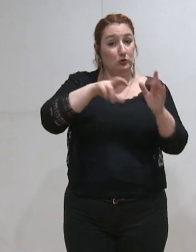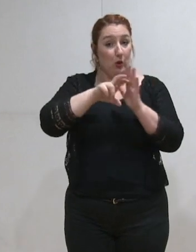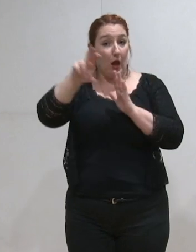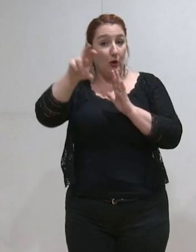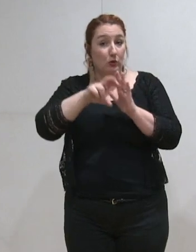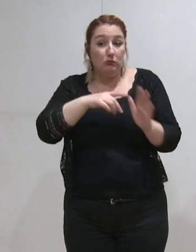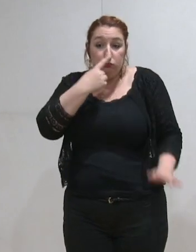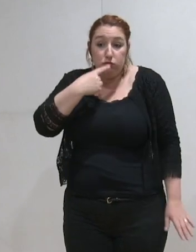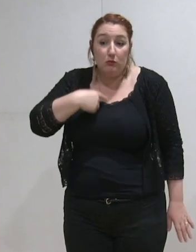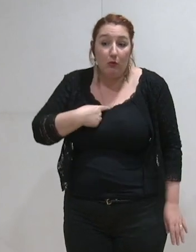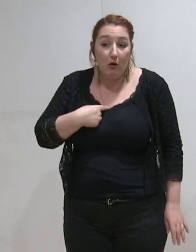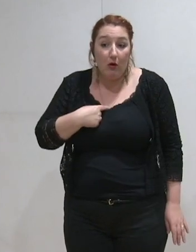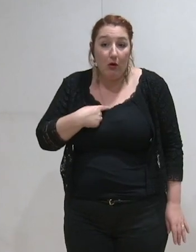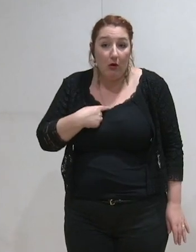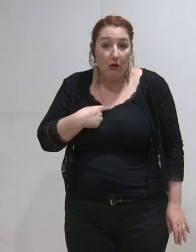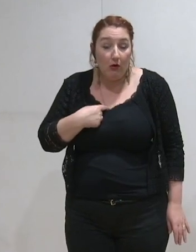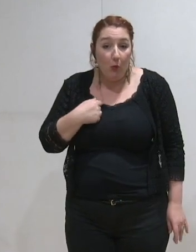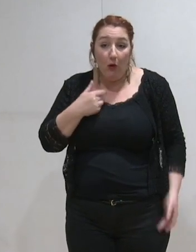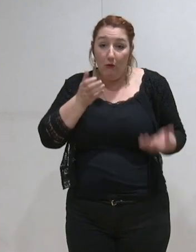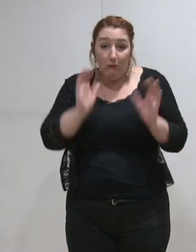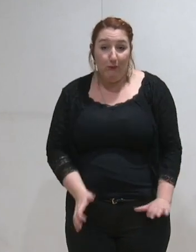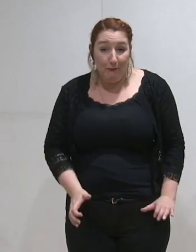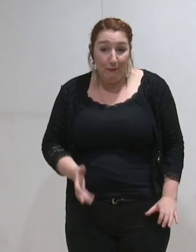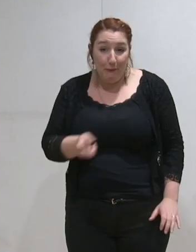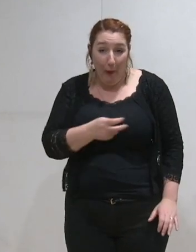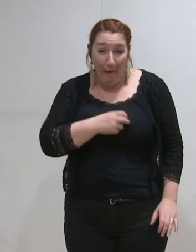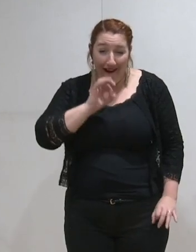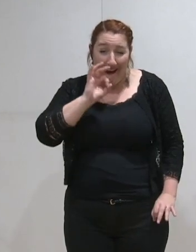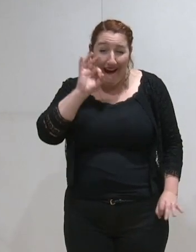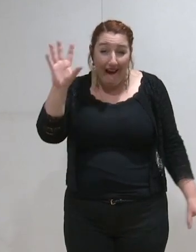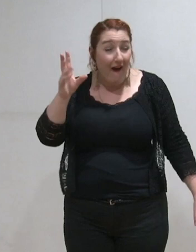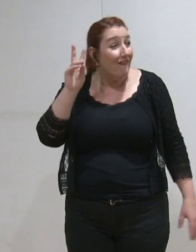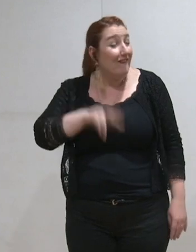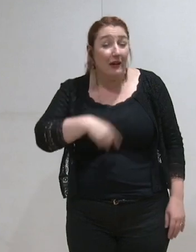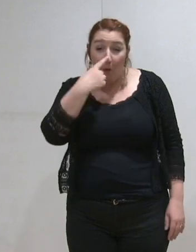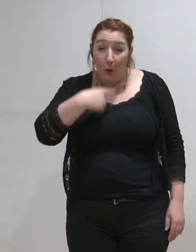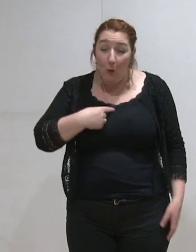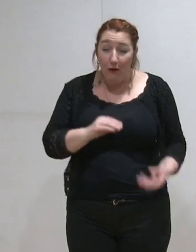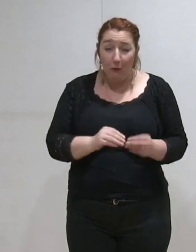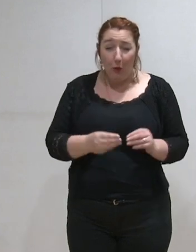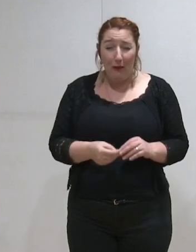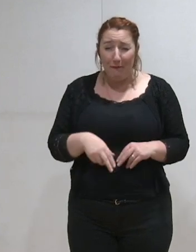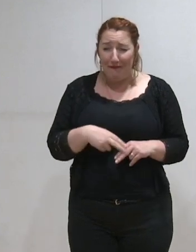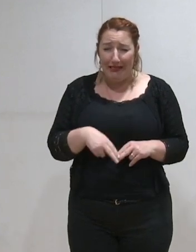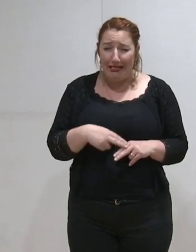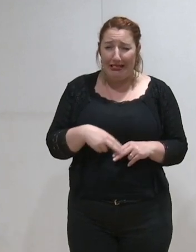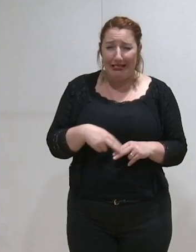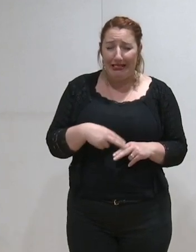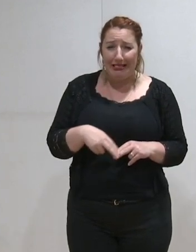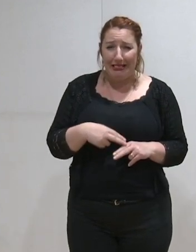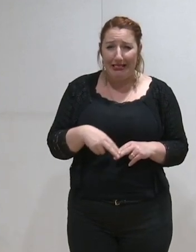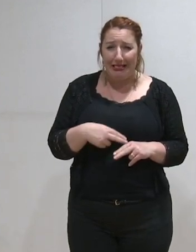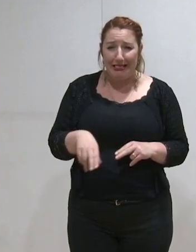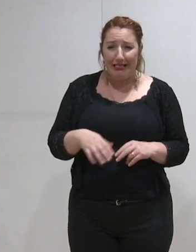concerne ça me fait pas trembler une seconde ça me pose personnellement aucun problème la question